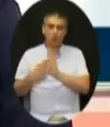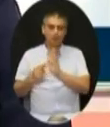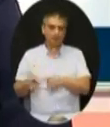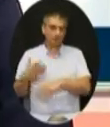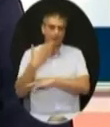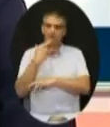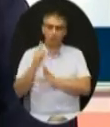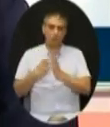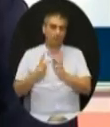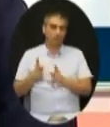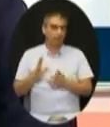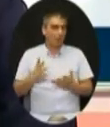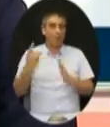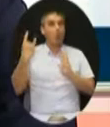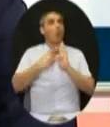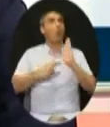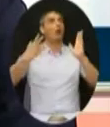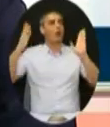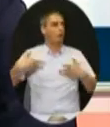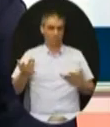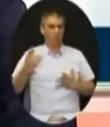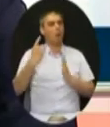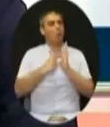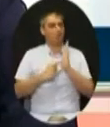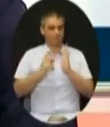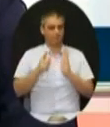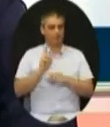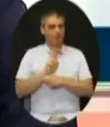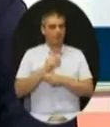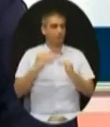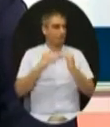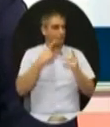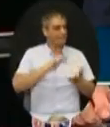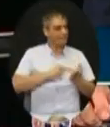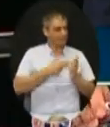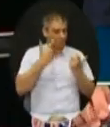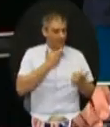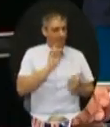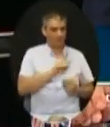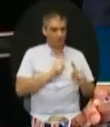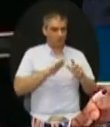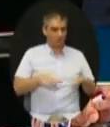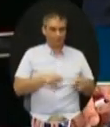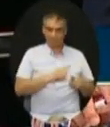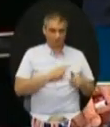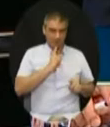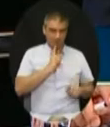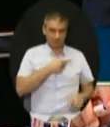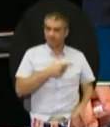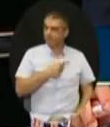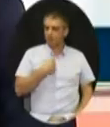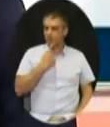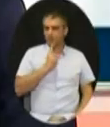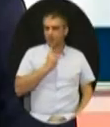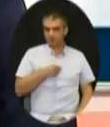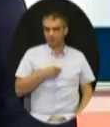יש למדינת ישראל. אמנם אין חוקה, אבל יש מספיק חוקים שיכולים להגן פה על שוויון. זאת אומרת, מדיניות האכיפה נגד תופעות גזעניות היא לא מספקת? לא אומרת